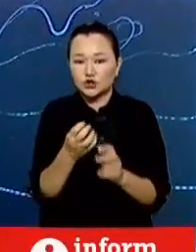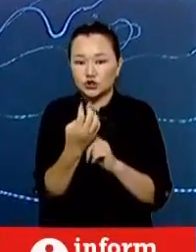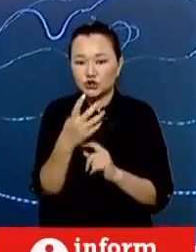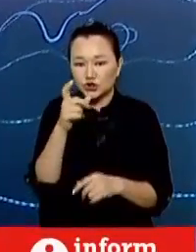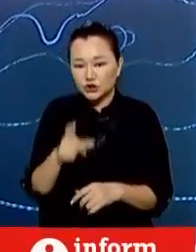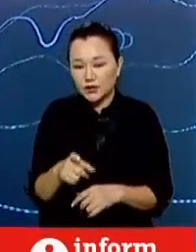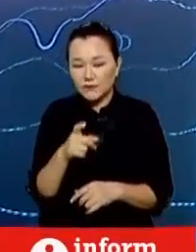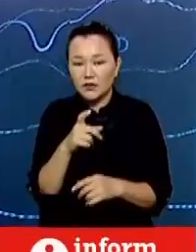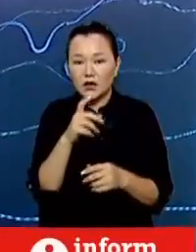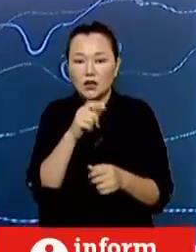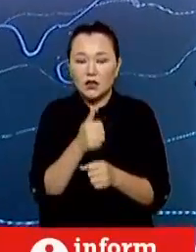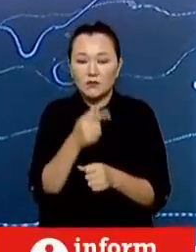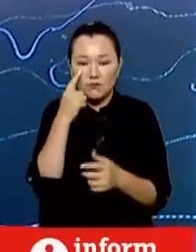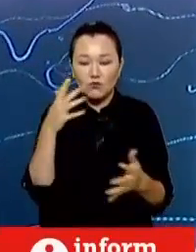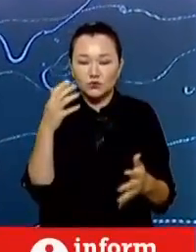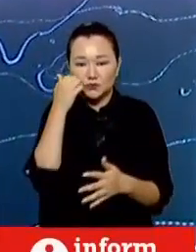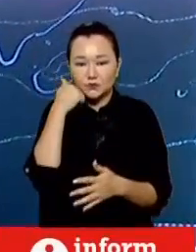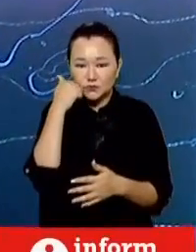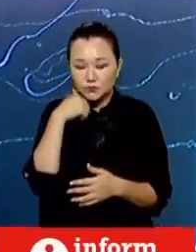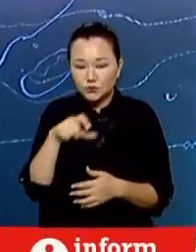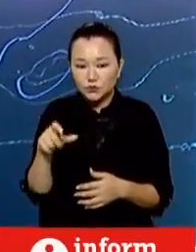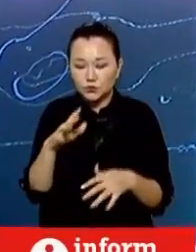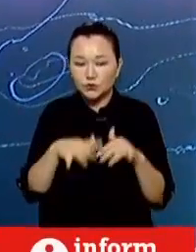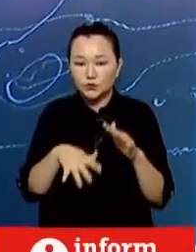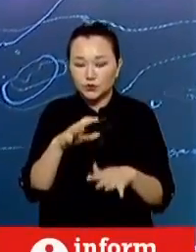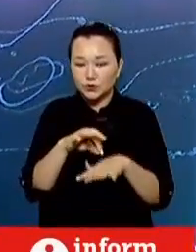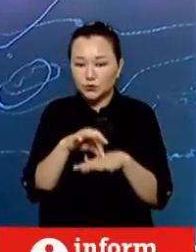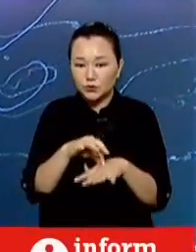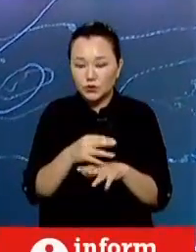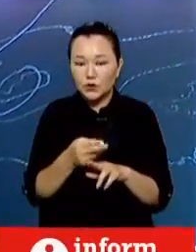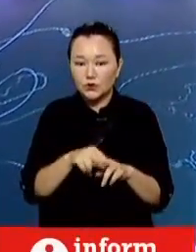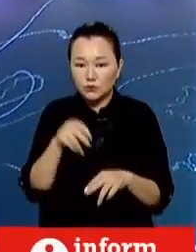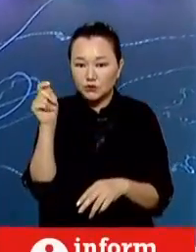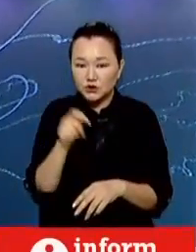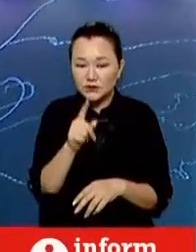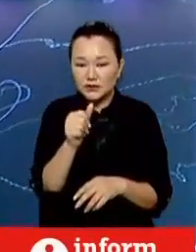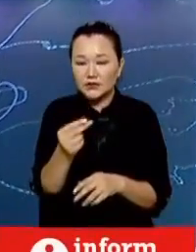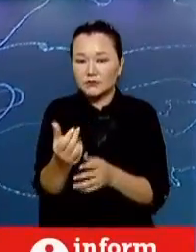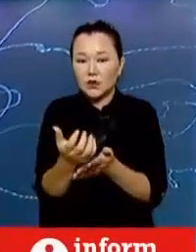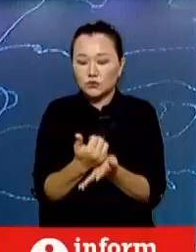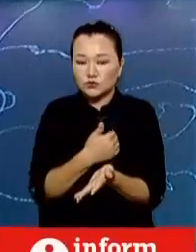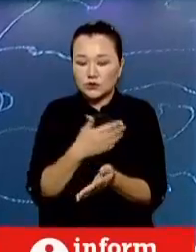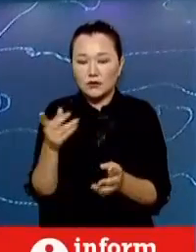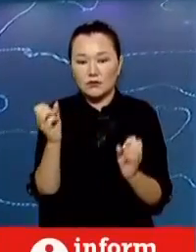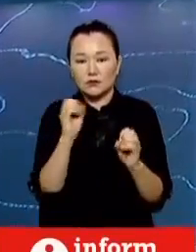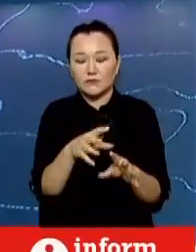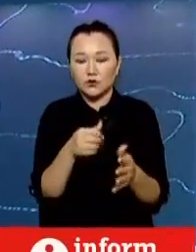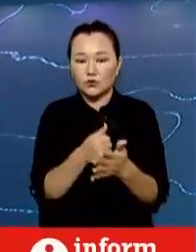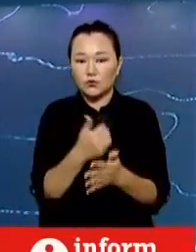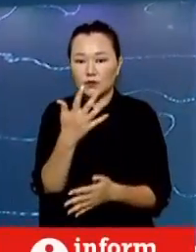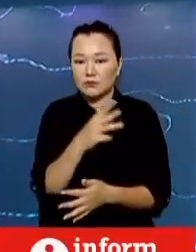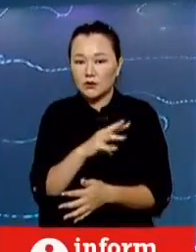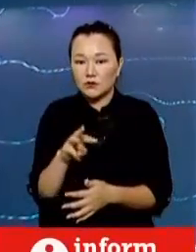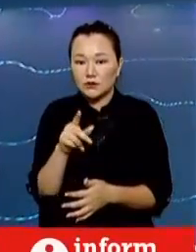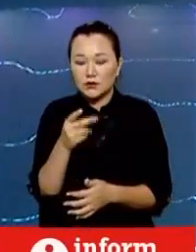14 человек. В основном это пенсионеры. В руки курьеров, которые приезжали за деньгами, они отдавали до 5 миллионов